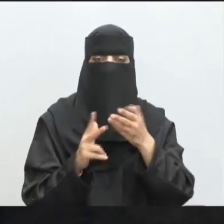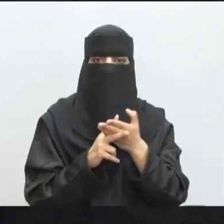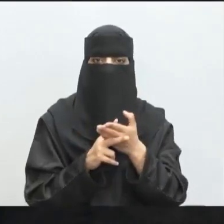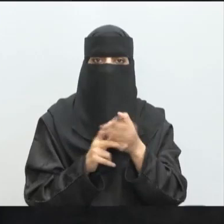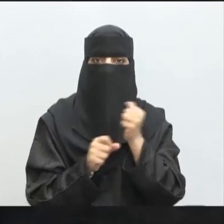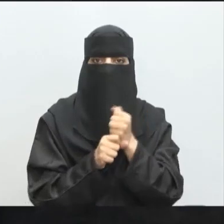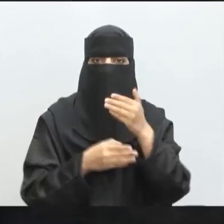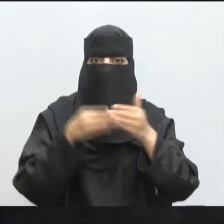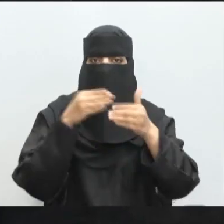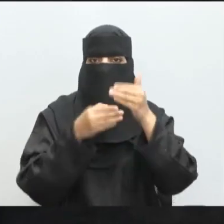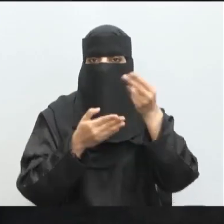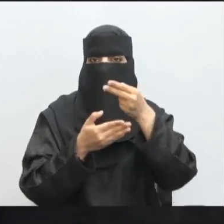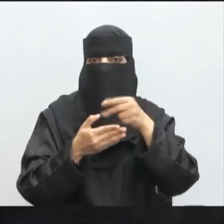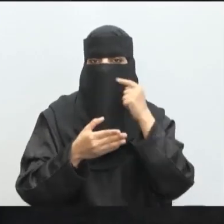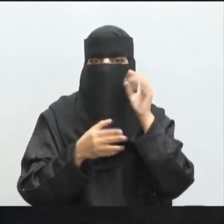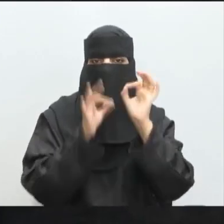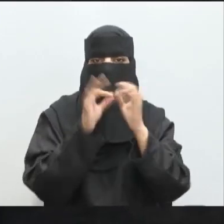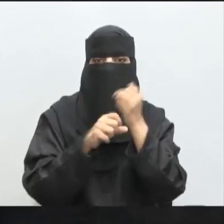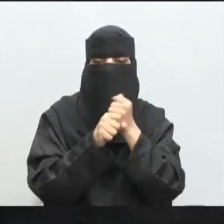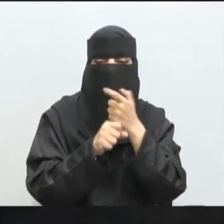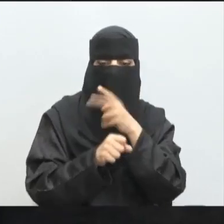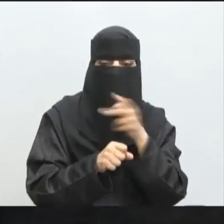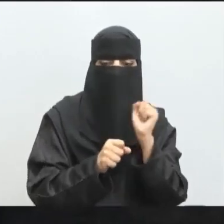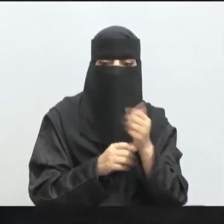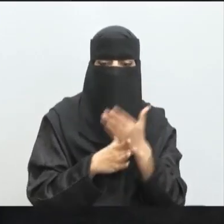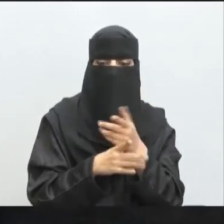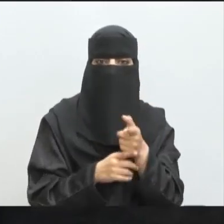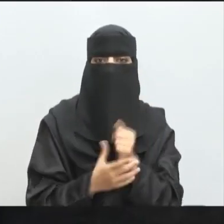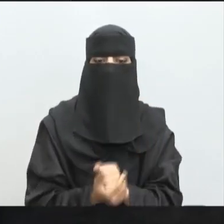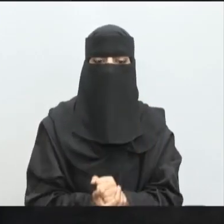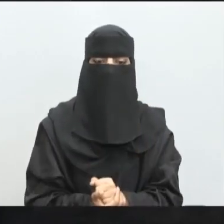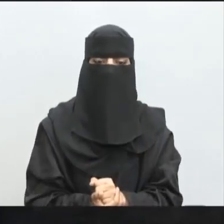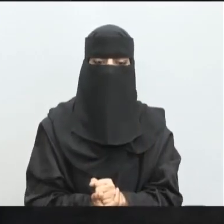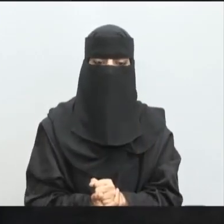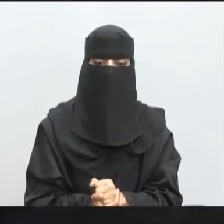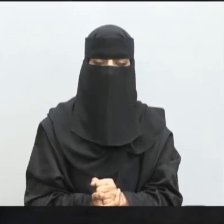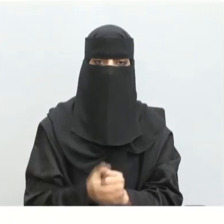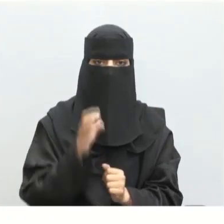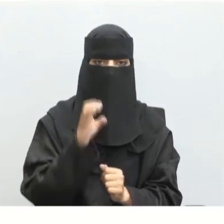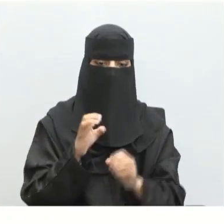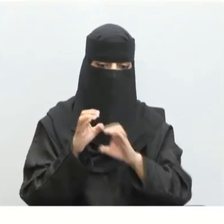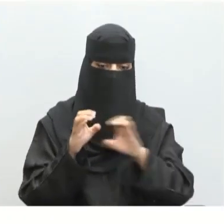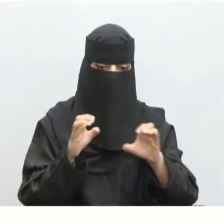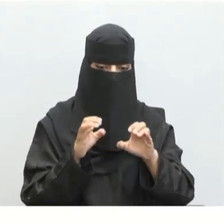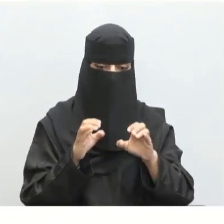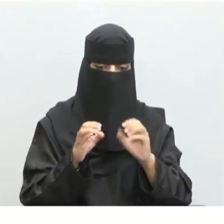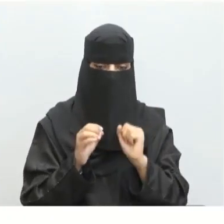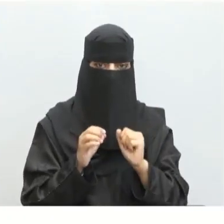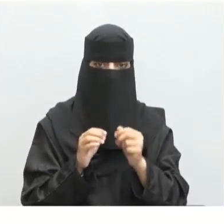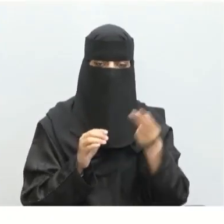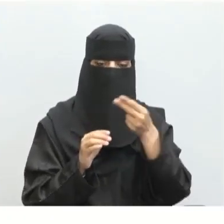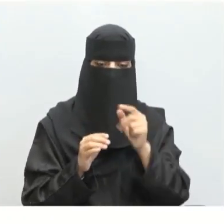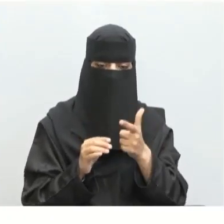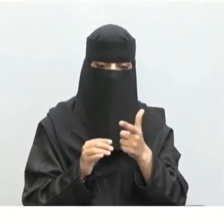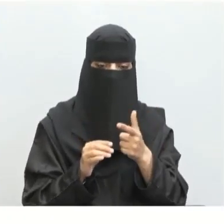تمثيل التضاريس وابرز اشكال سطح الارض على الخريطه جم الخطوط الكنتوريه هي